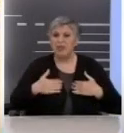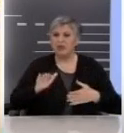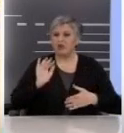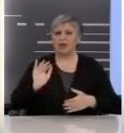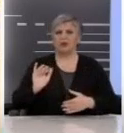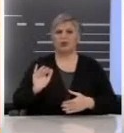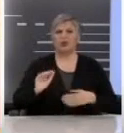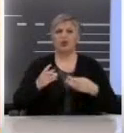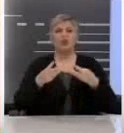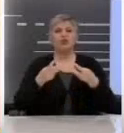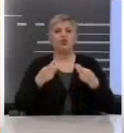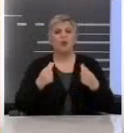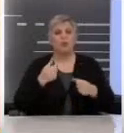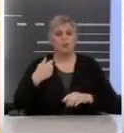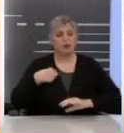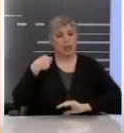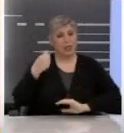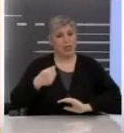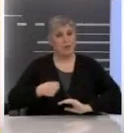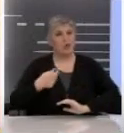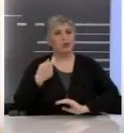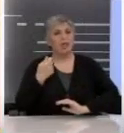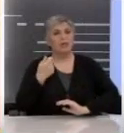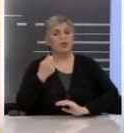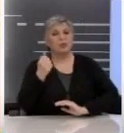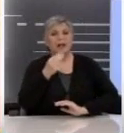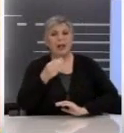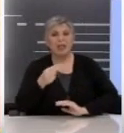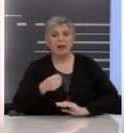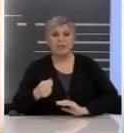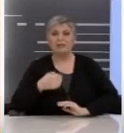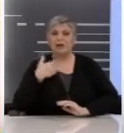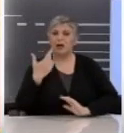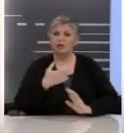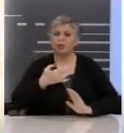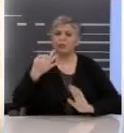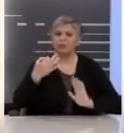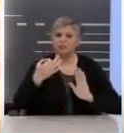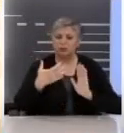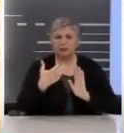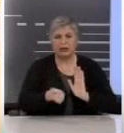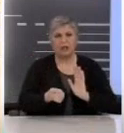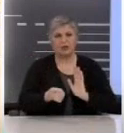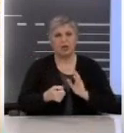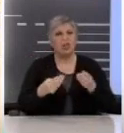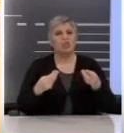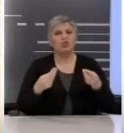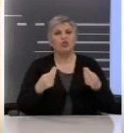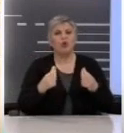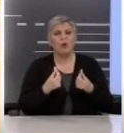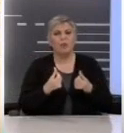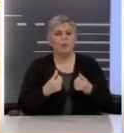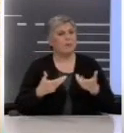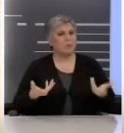να βάλουν δηλαδή τα δημόσια οικονομικά σε τάξη. Και το λέω αυτό διότι την